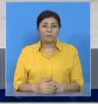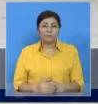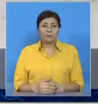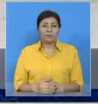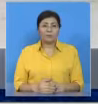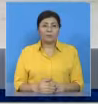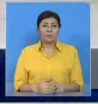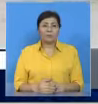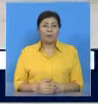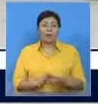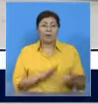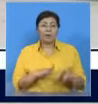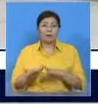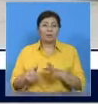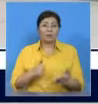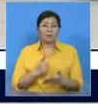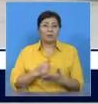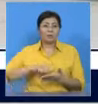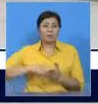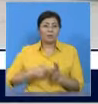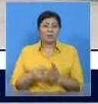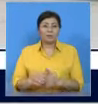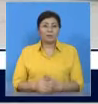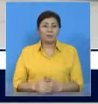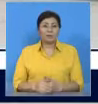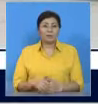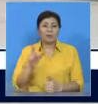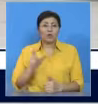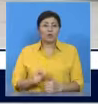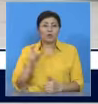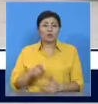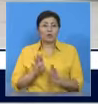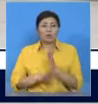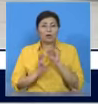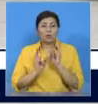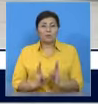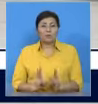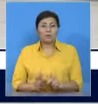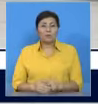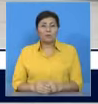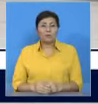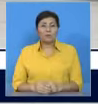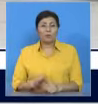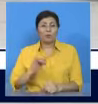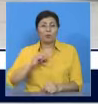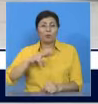Акциянын жалпы максаты жолоочулардын каупсуздугу, яны уулануу